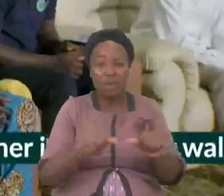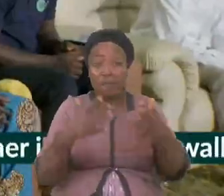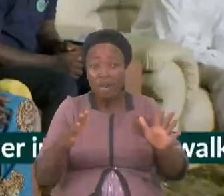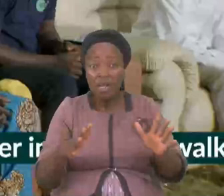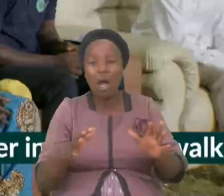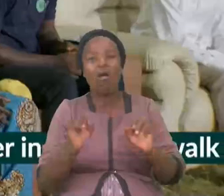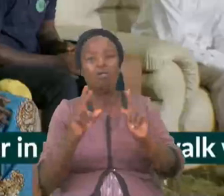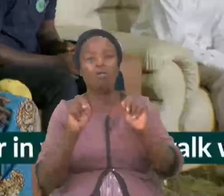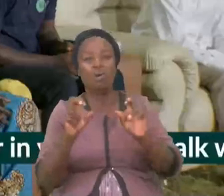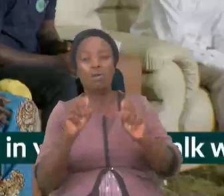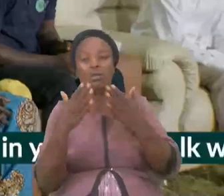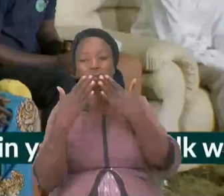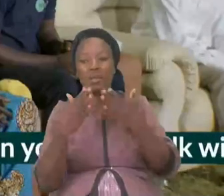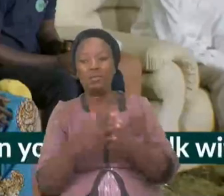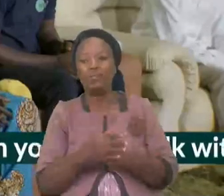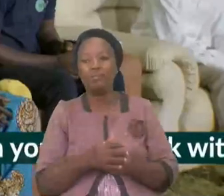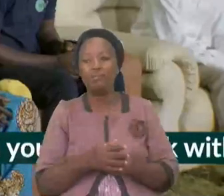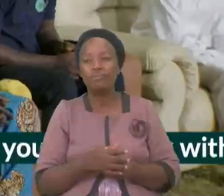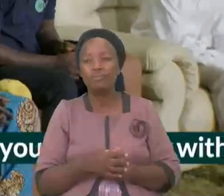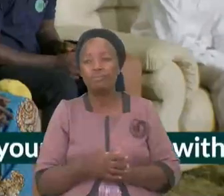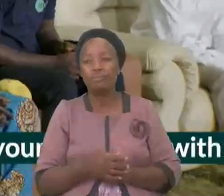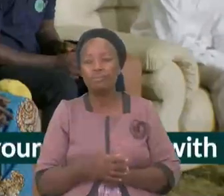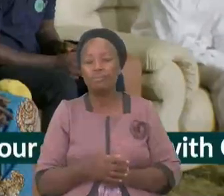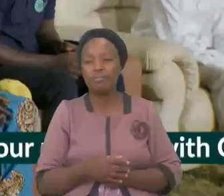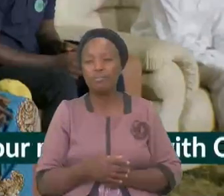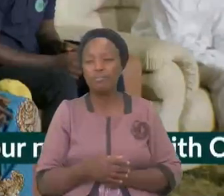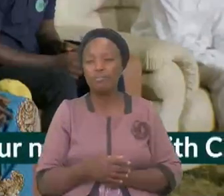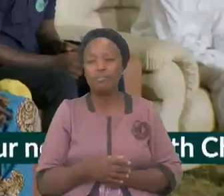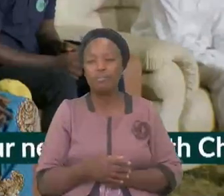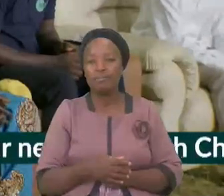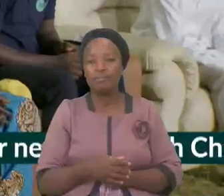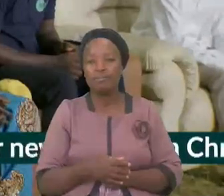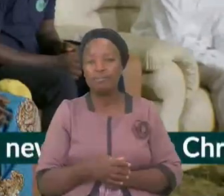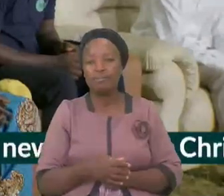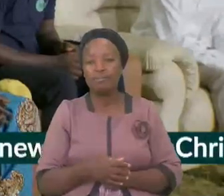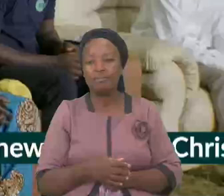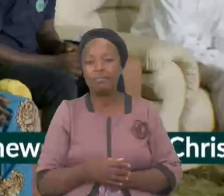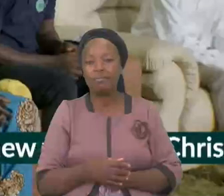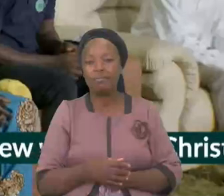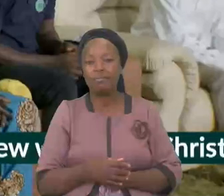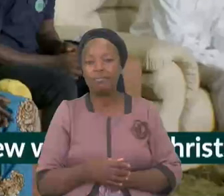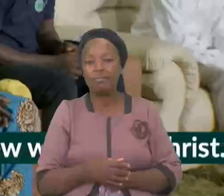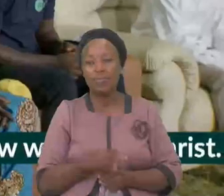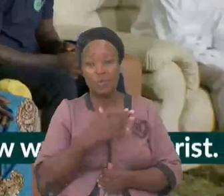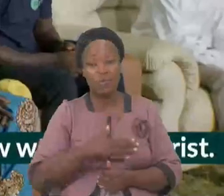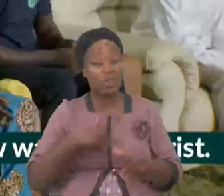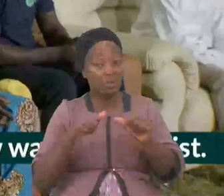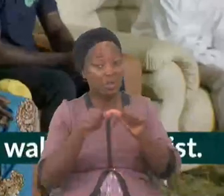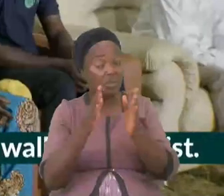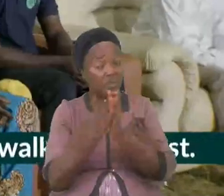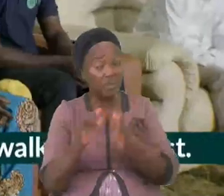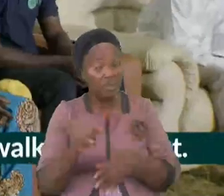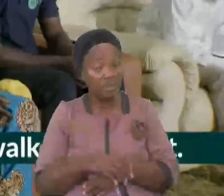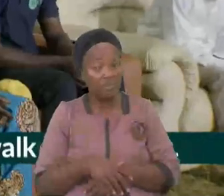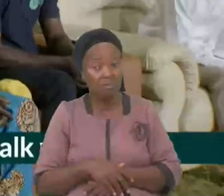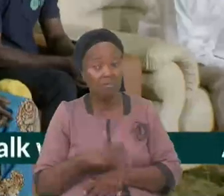en train donc d'invoquer Dieu. Parce que l'homme de Dieu revient tout à l'heure pour nous porter devant le trône de grâce pour